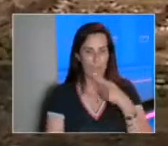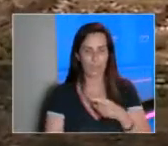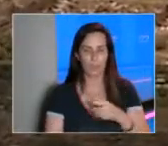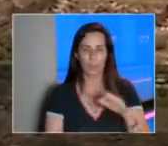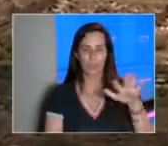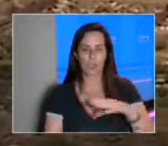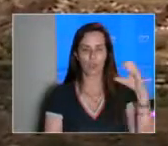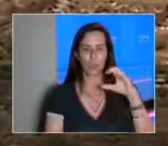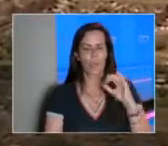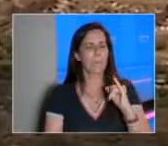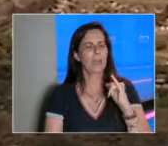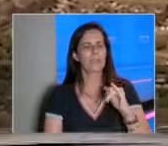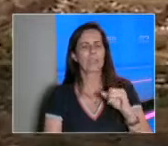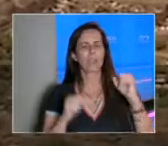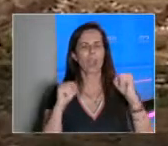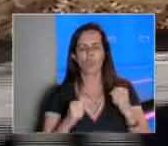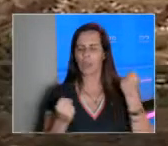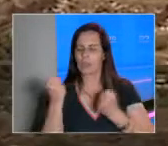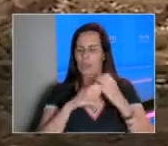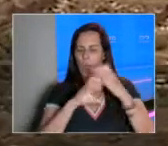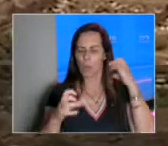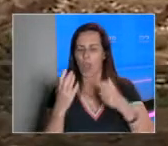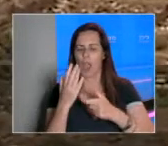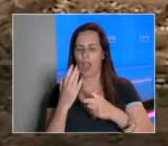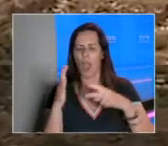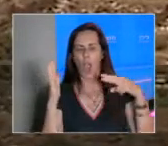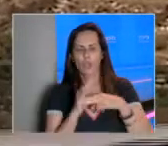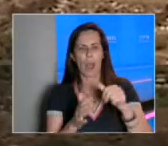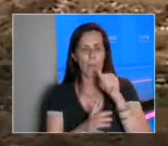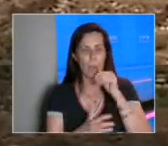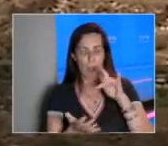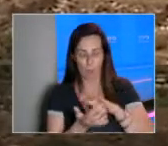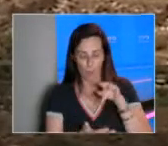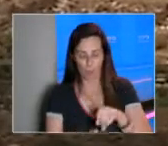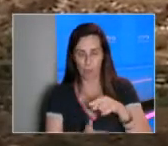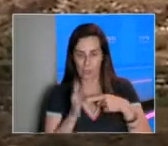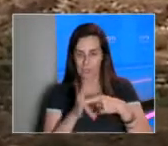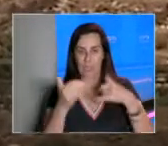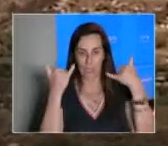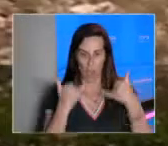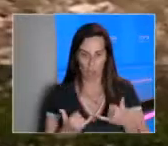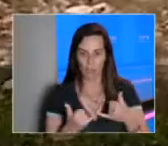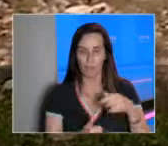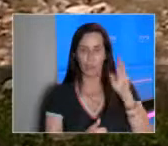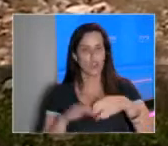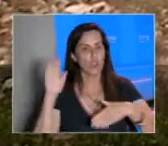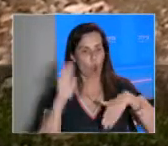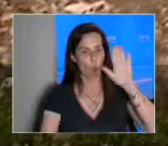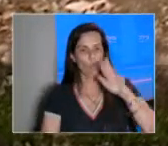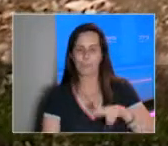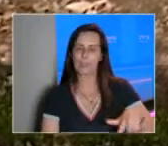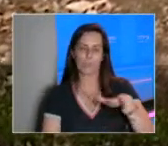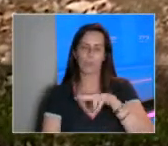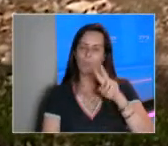שהוא C. מה זה תשתיות? תחבורה, חשמל ומים. לעמדה הזאת שהצגתי עכשיו, יש רוב